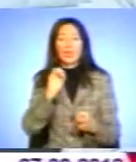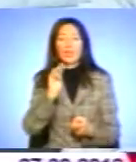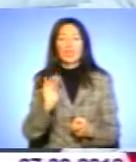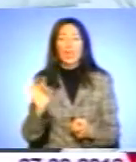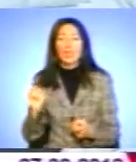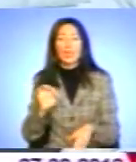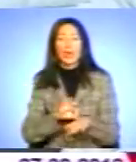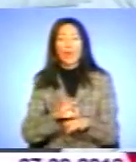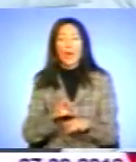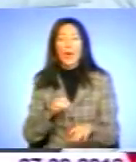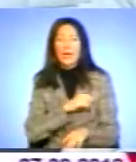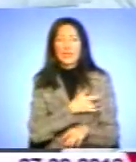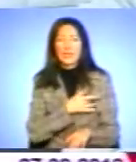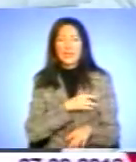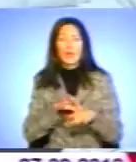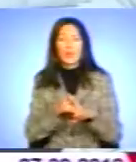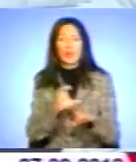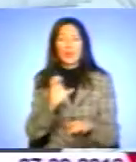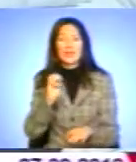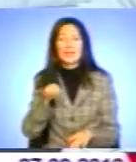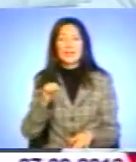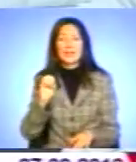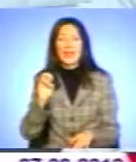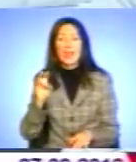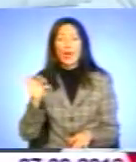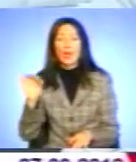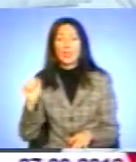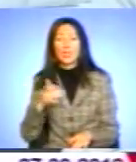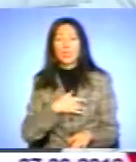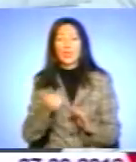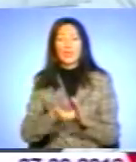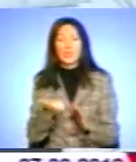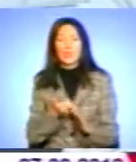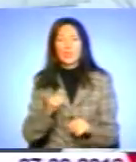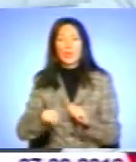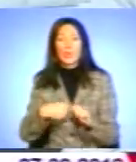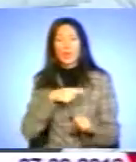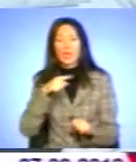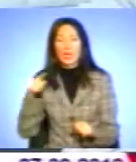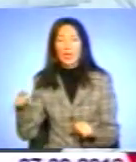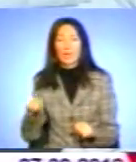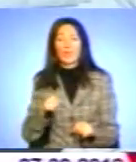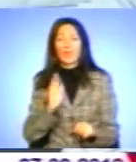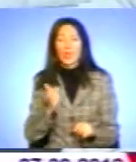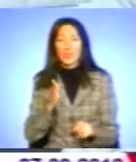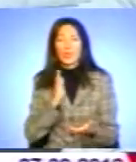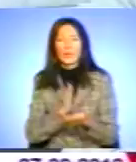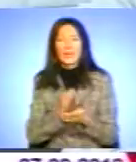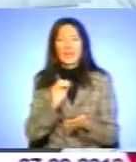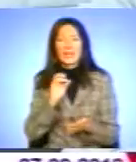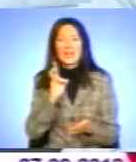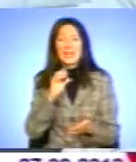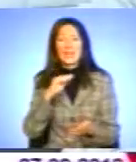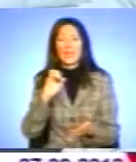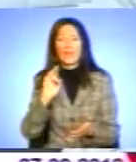до стенокардії, серцевої недостатності, порушень ритму і на вершині всього того стоїть інфаркт міокарда.